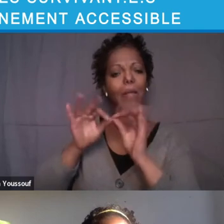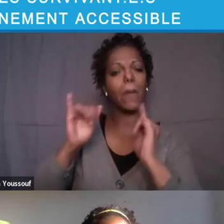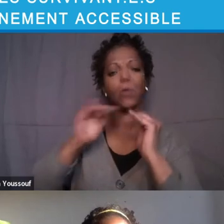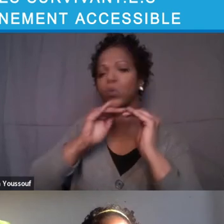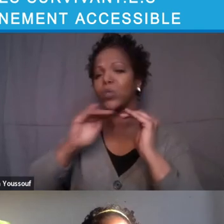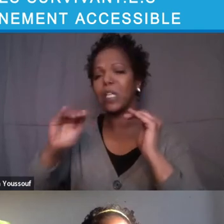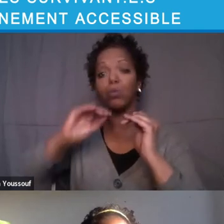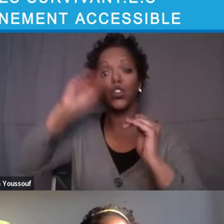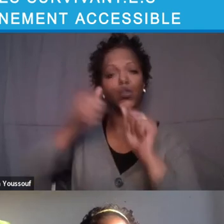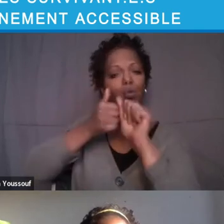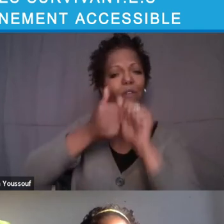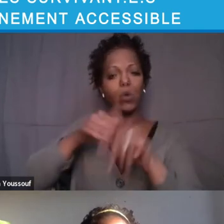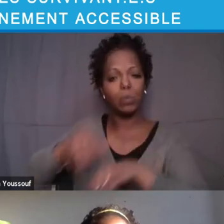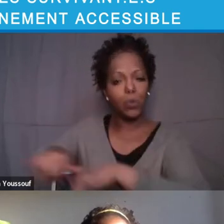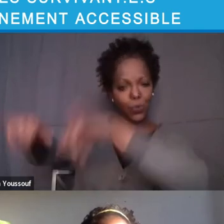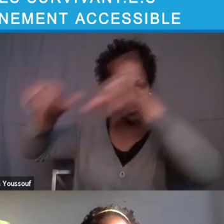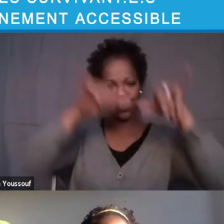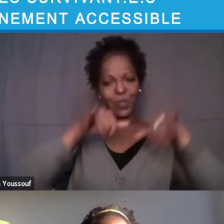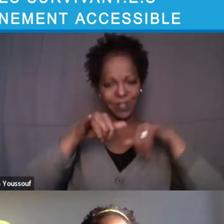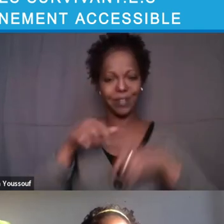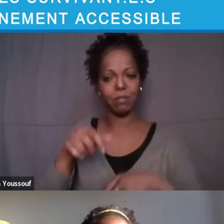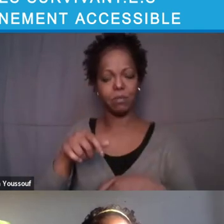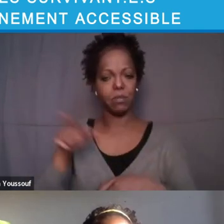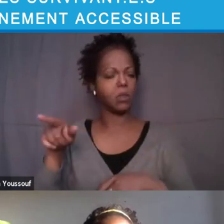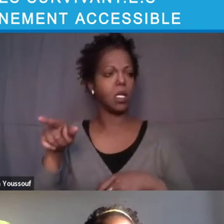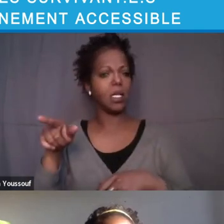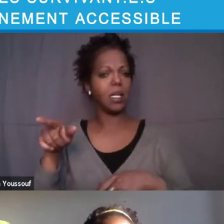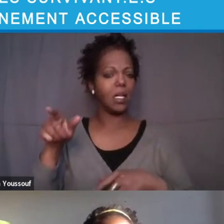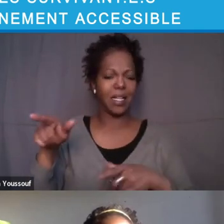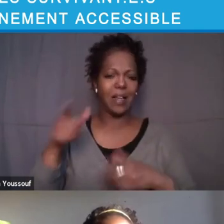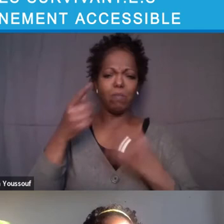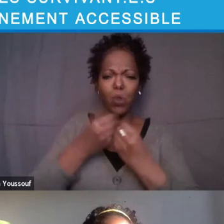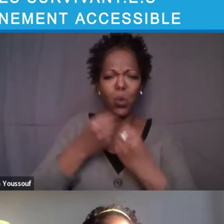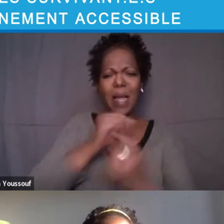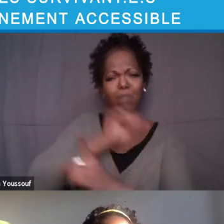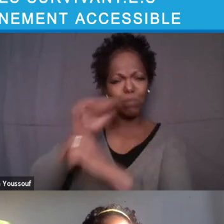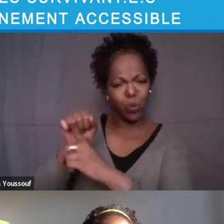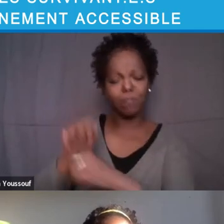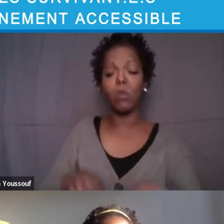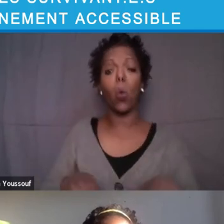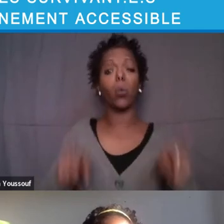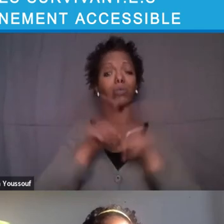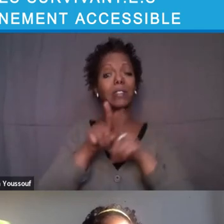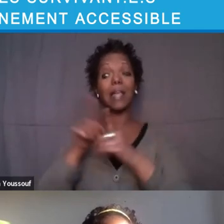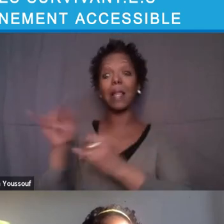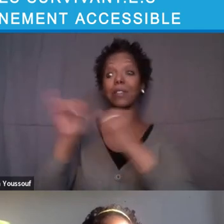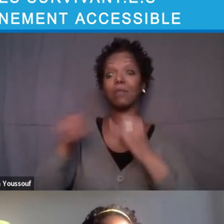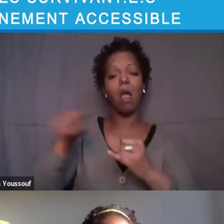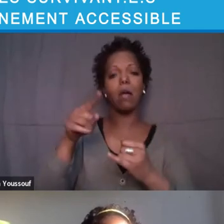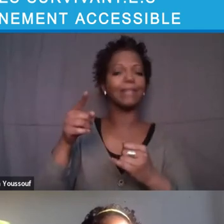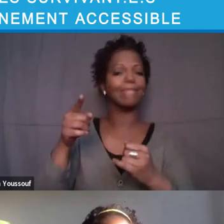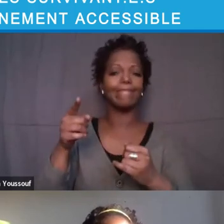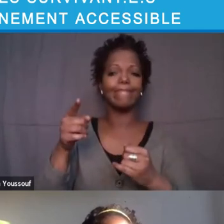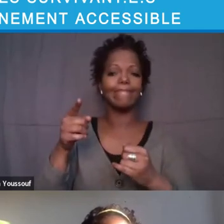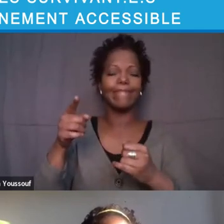puis on leur explique aussi que oui, le propriétaire peut augmenter le loyer, mais il y a quand même des